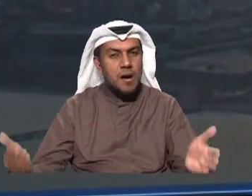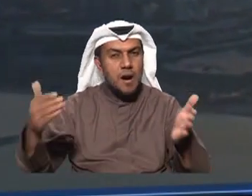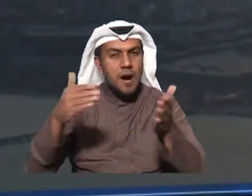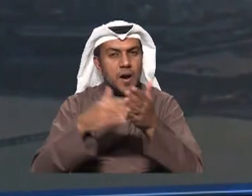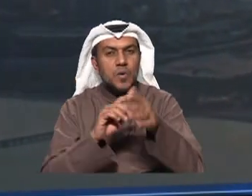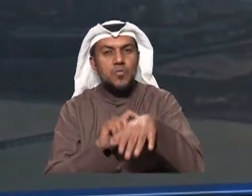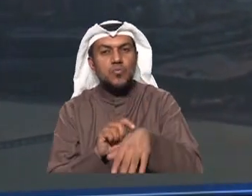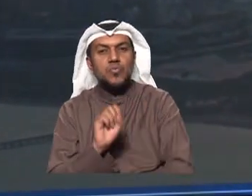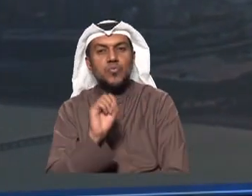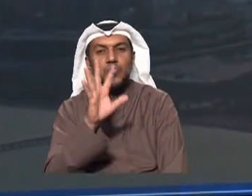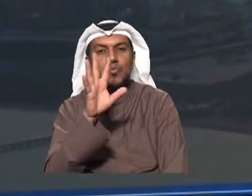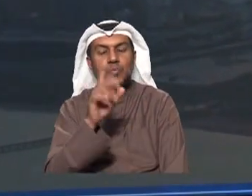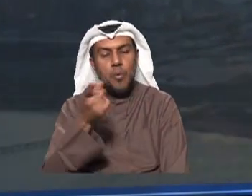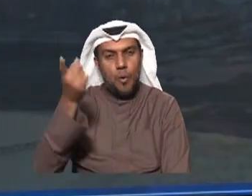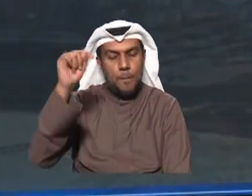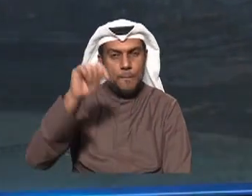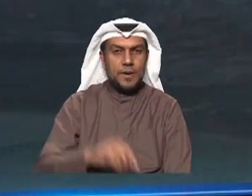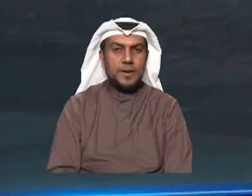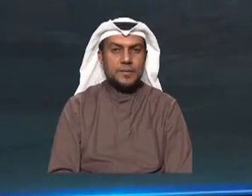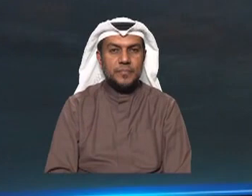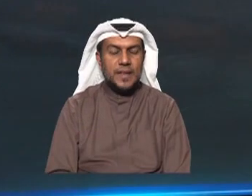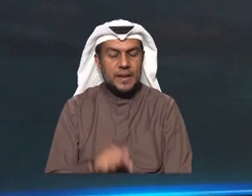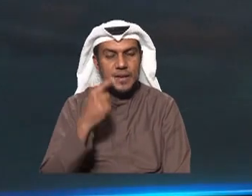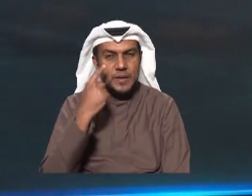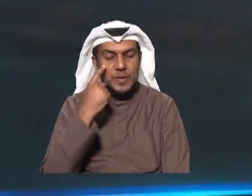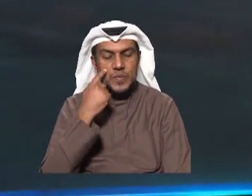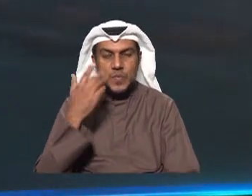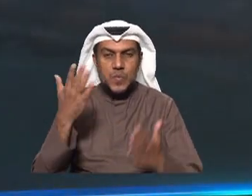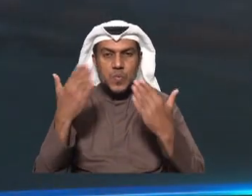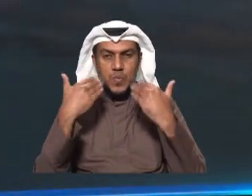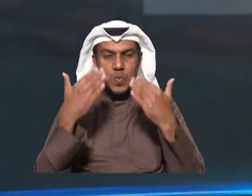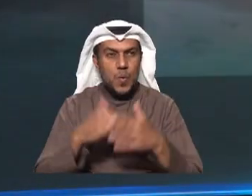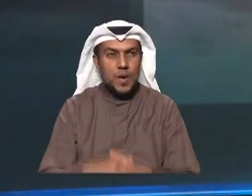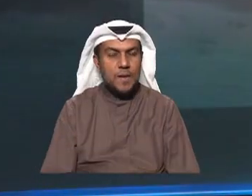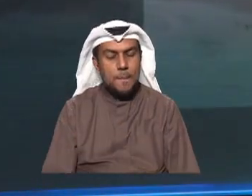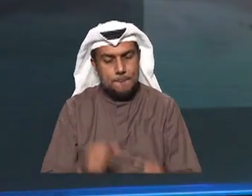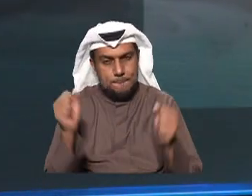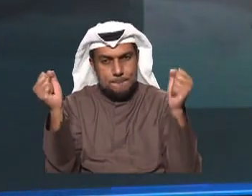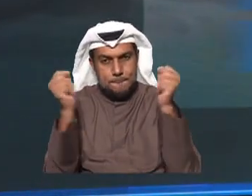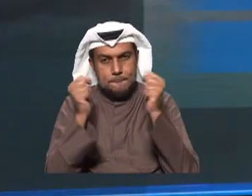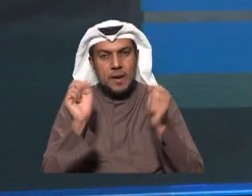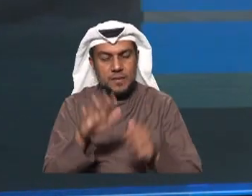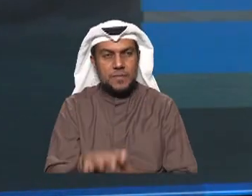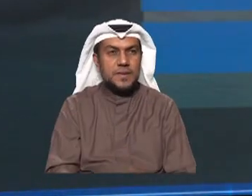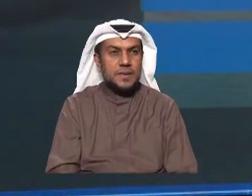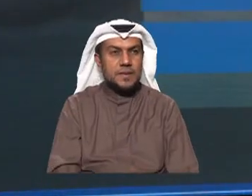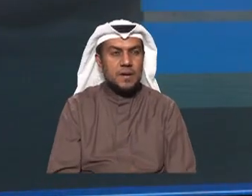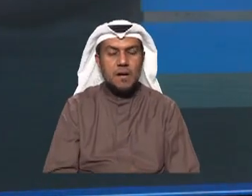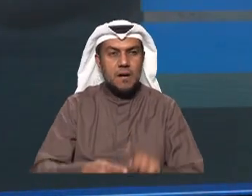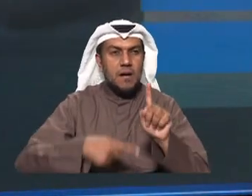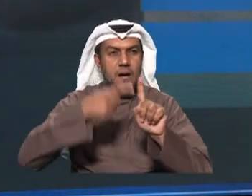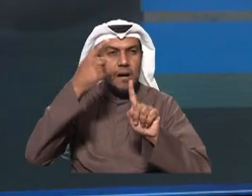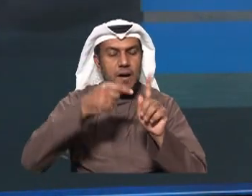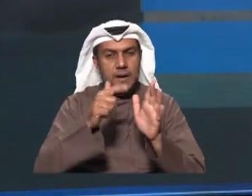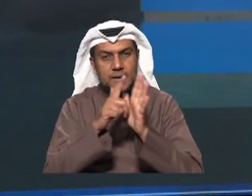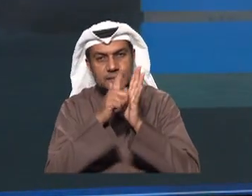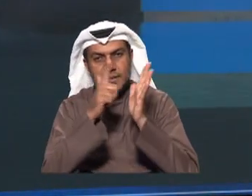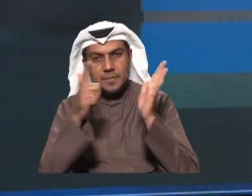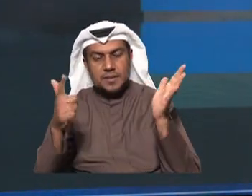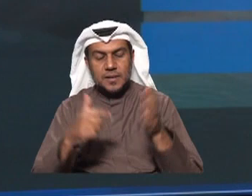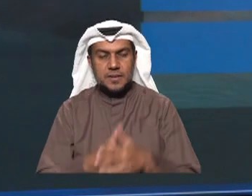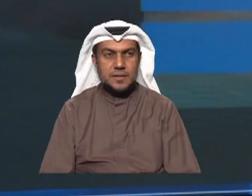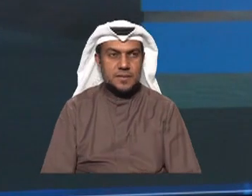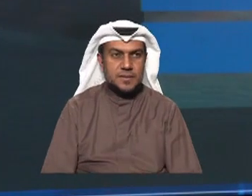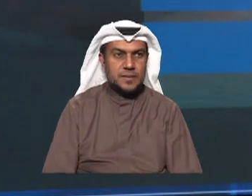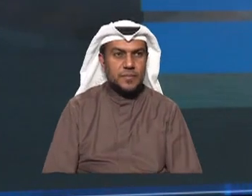صباح الأولى من يوم الغد. الأجواء الحالية في مدينة الكويت أجواء باردة، وتصل درجة الحرارة حاليا إلى 17 درجة مئوية،